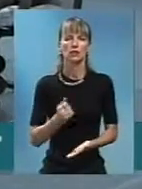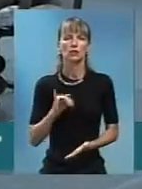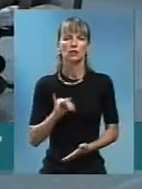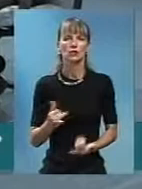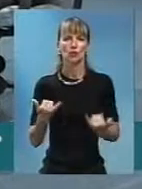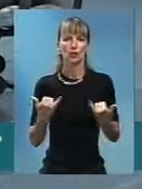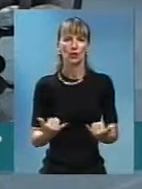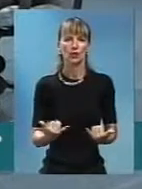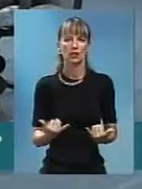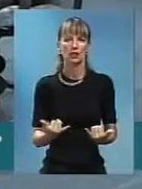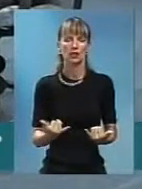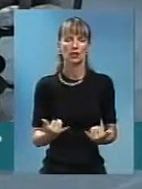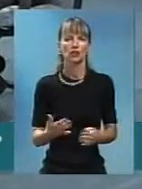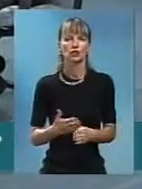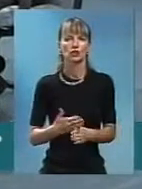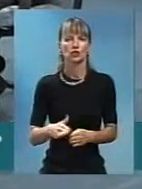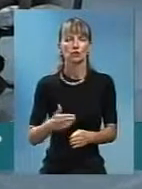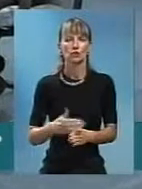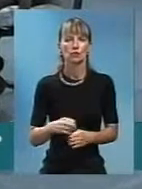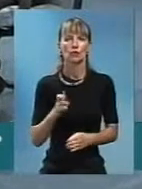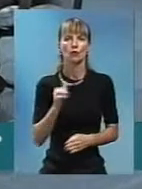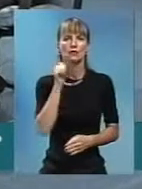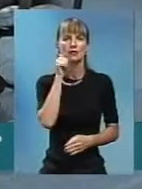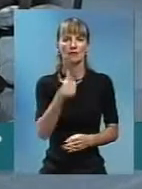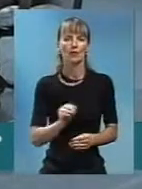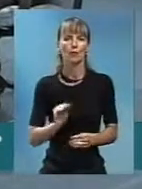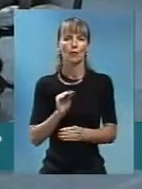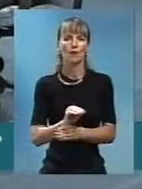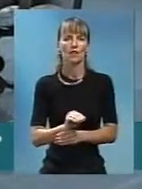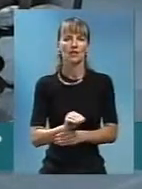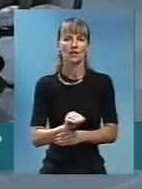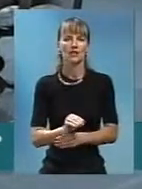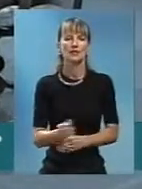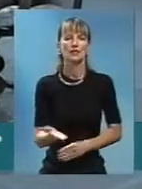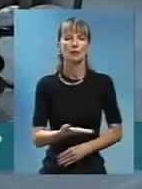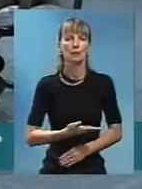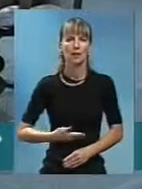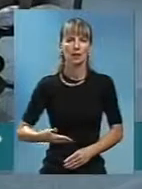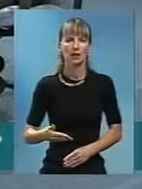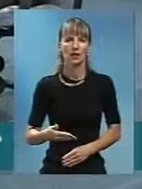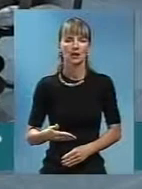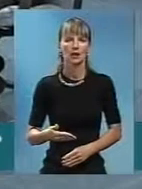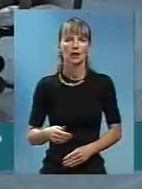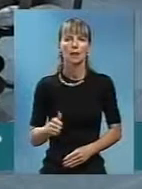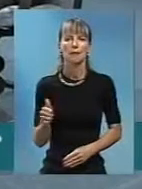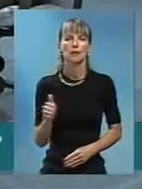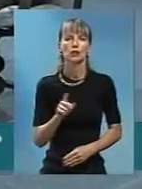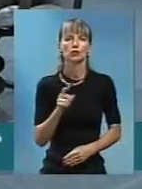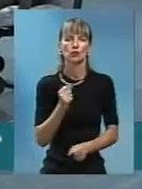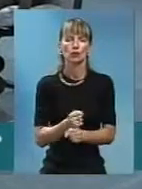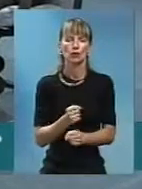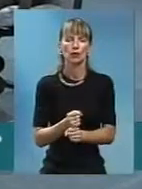сьогодні, хоча б частково, бо завтра доповниться. Ми перше, що